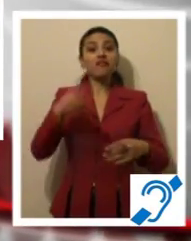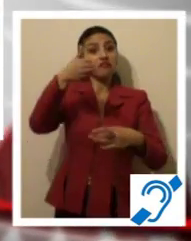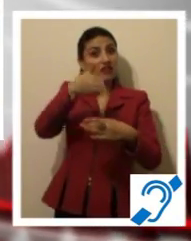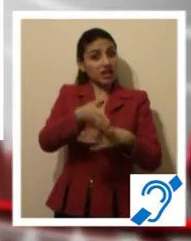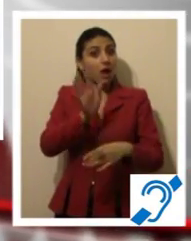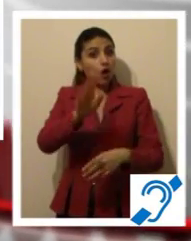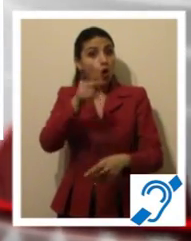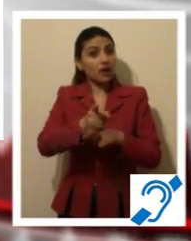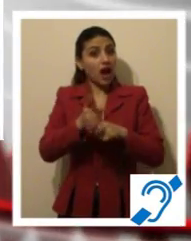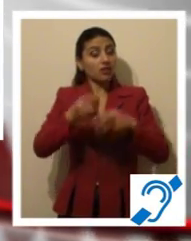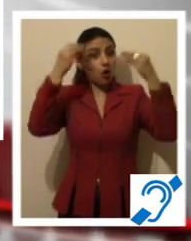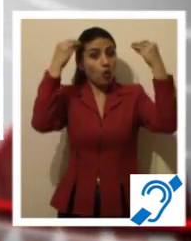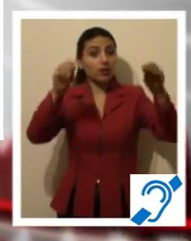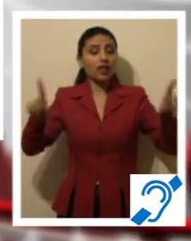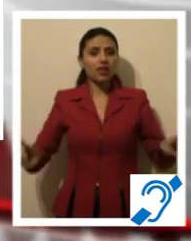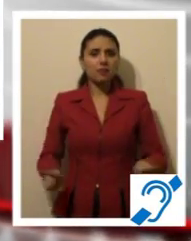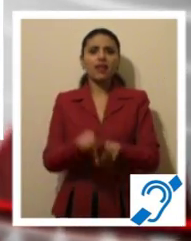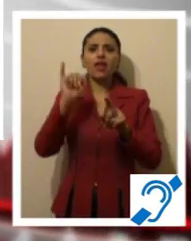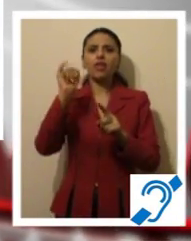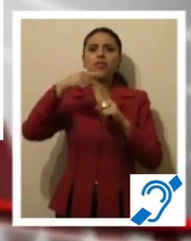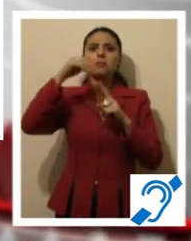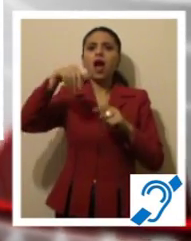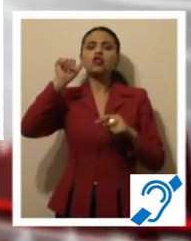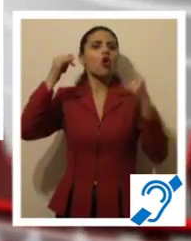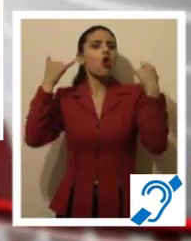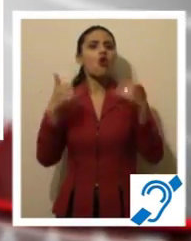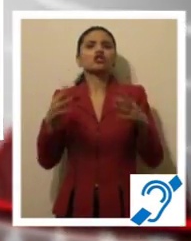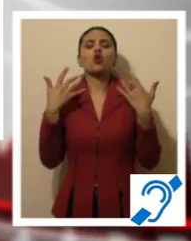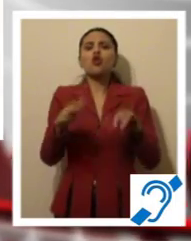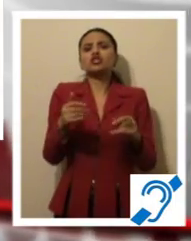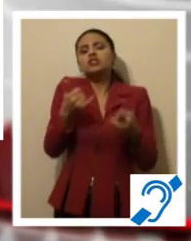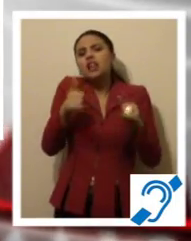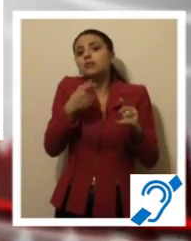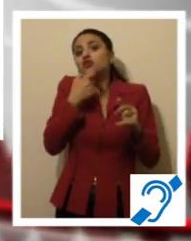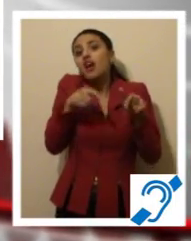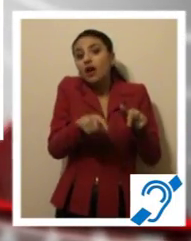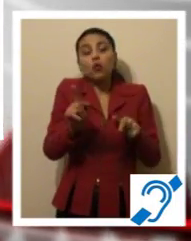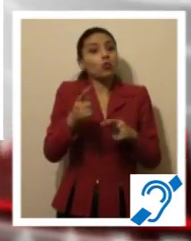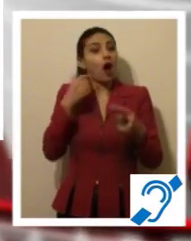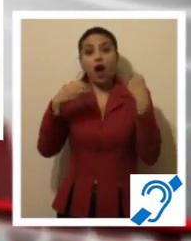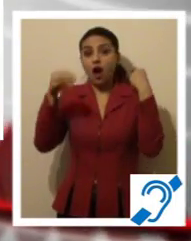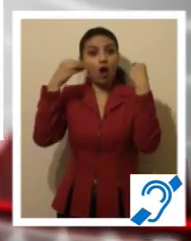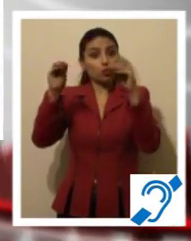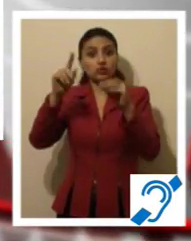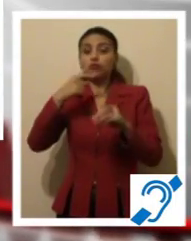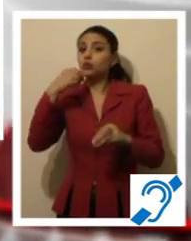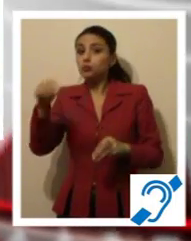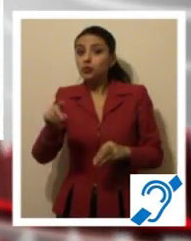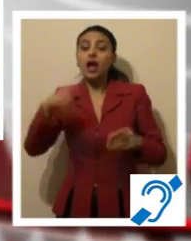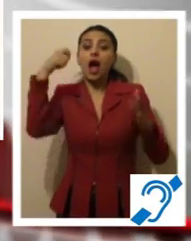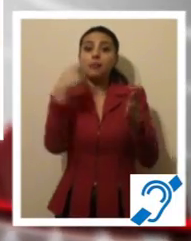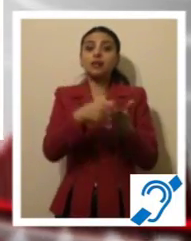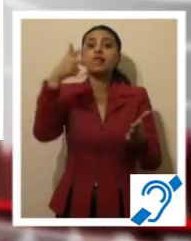de a comunica de îndată la ITM Argeș orice eveniment care se produce în unitate, iar necomunicarea acestuia se sancționează cu amendă de